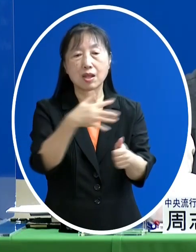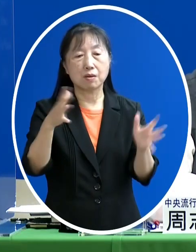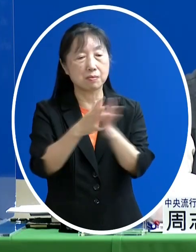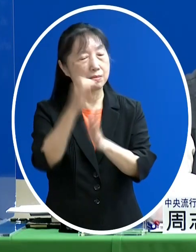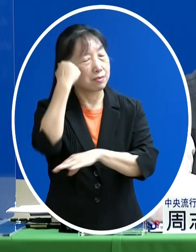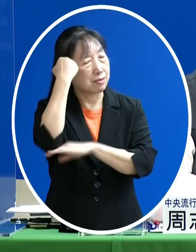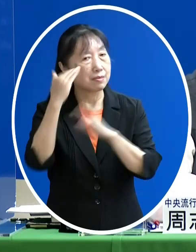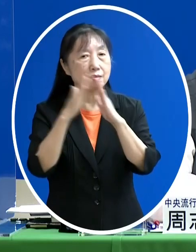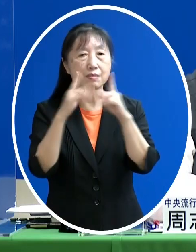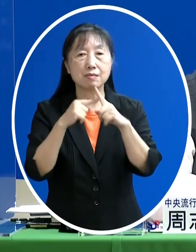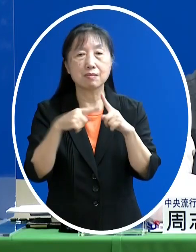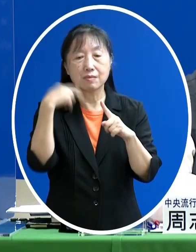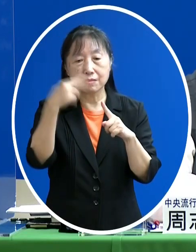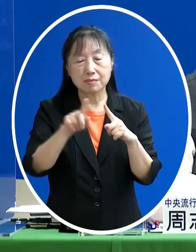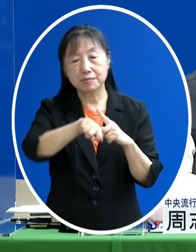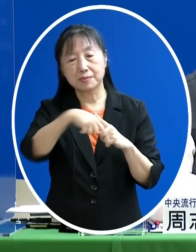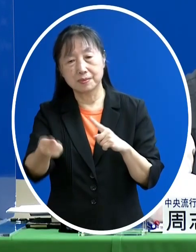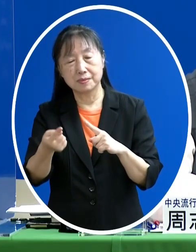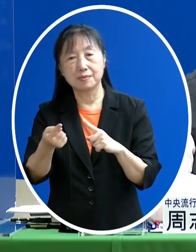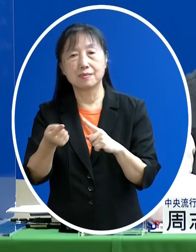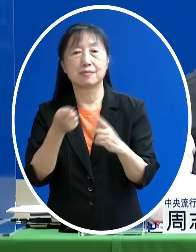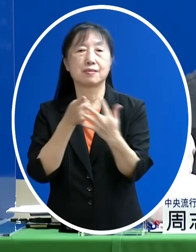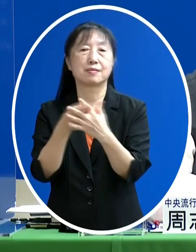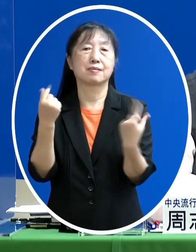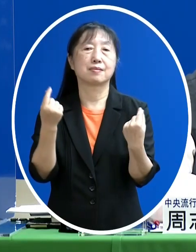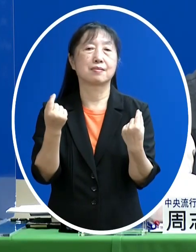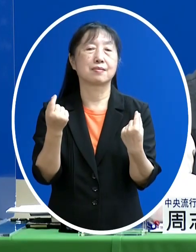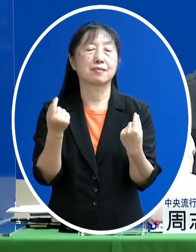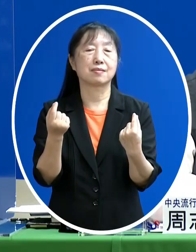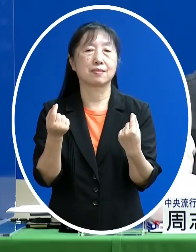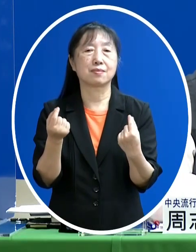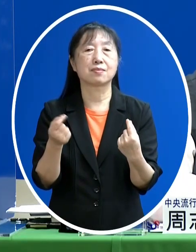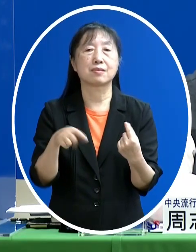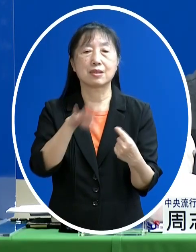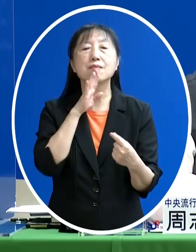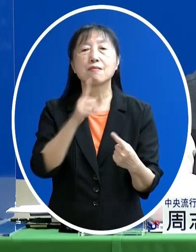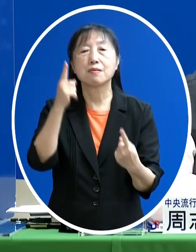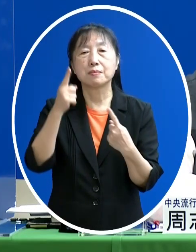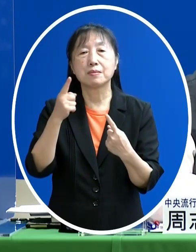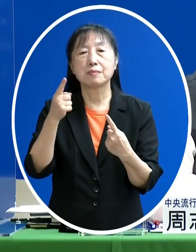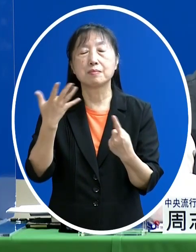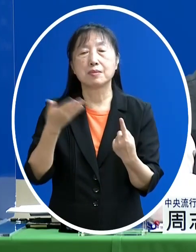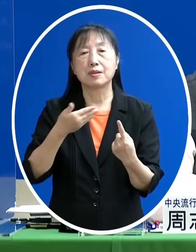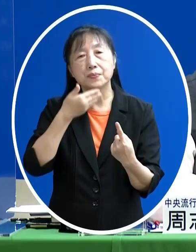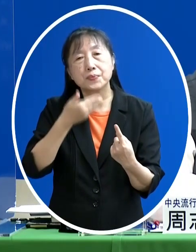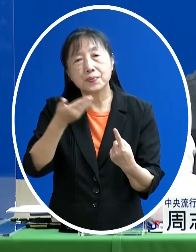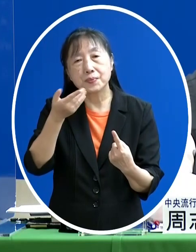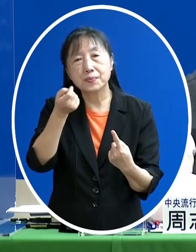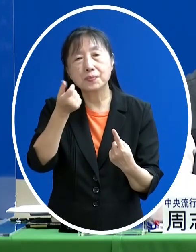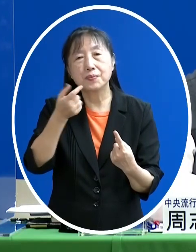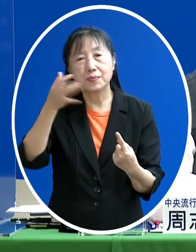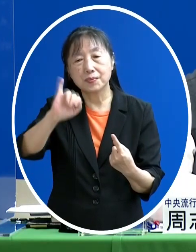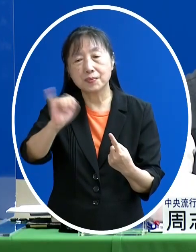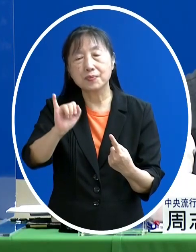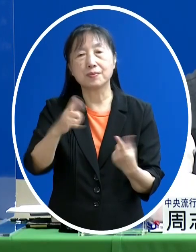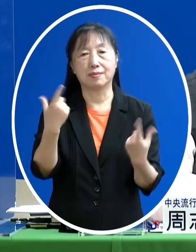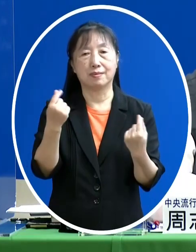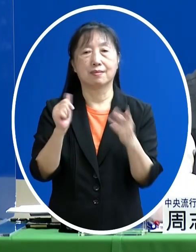住家人，然后都有验到一各自都有验到一位年长的女性哈，也确诊，而且验出来